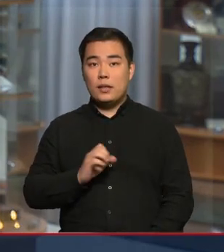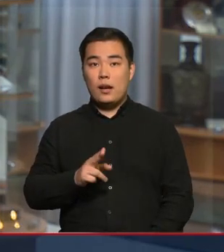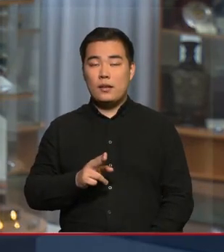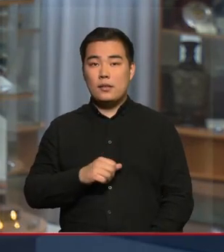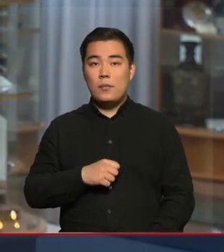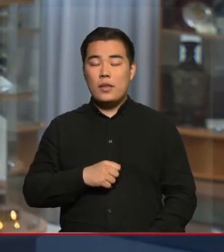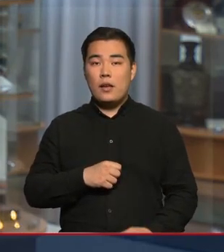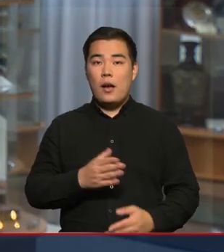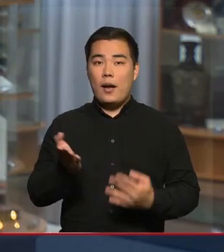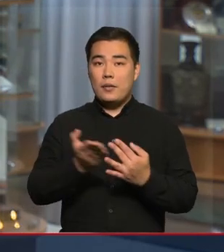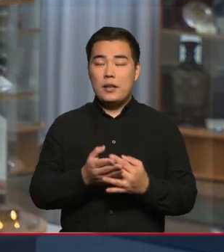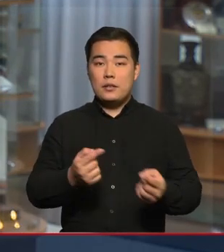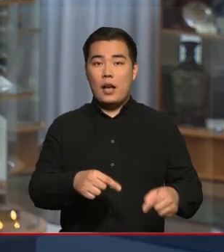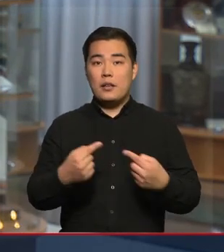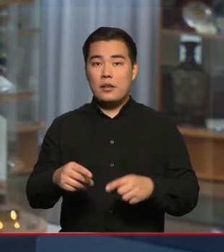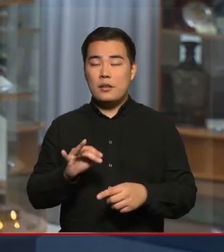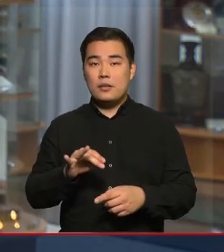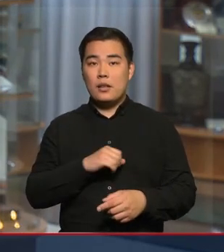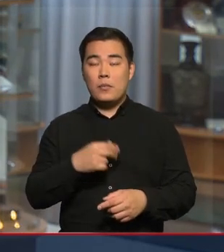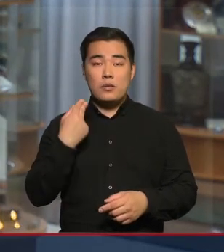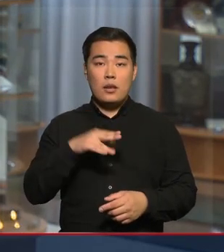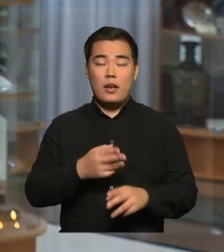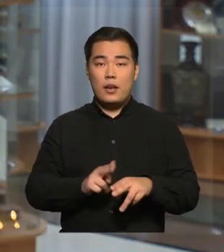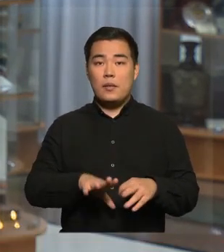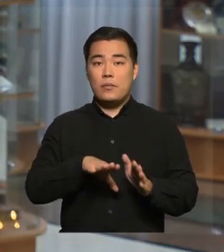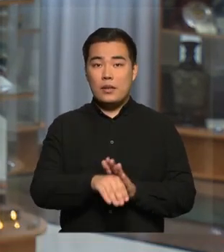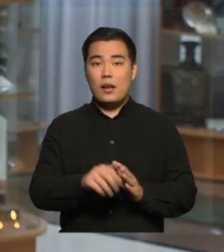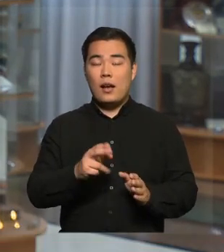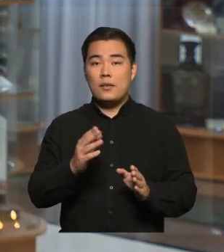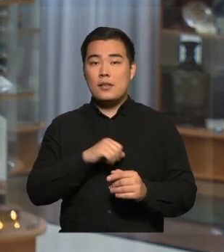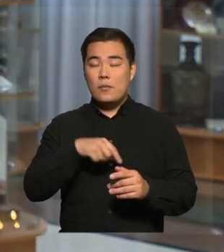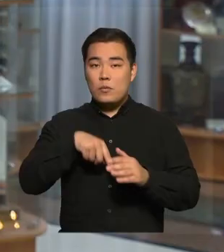отсев одних и вовлечение других. И это тоже влияет на климат внутри армии.